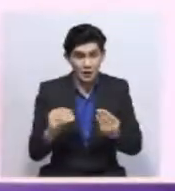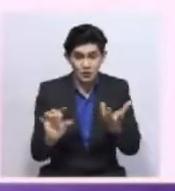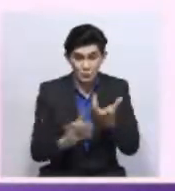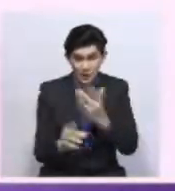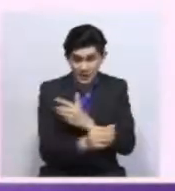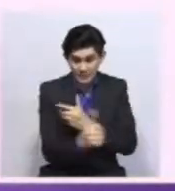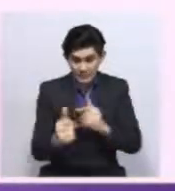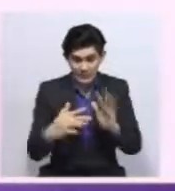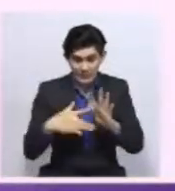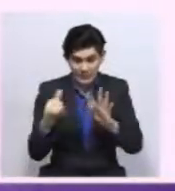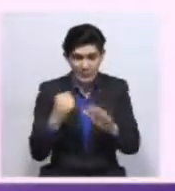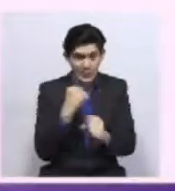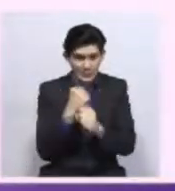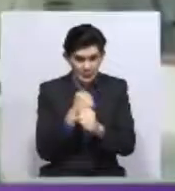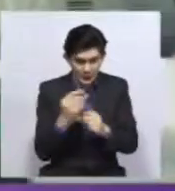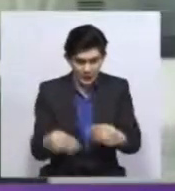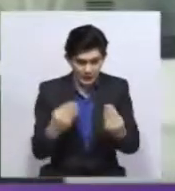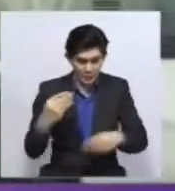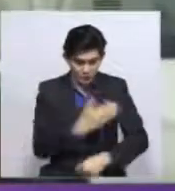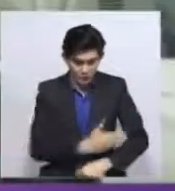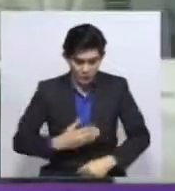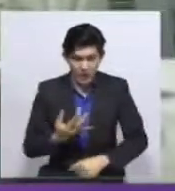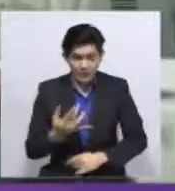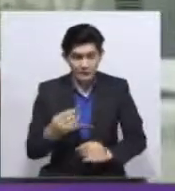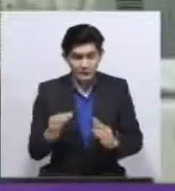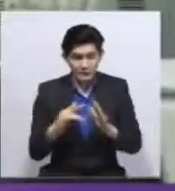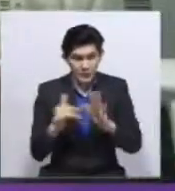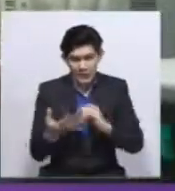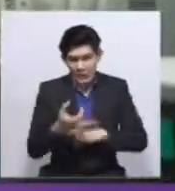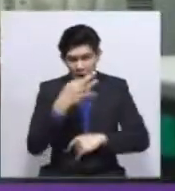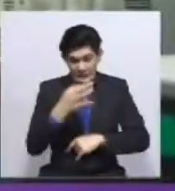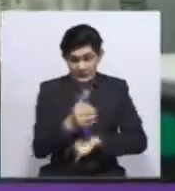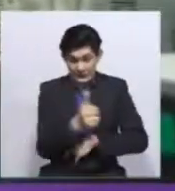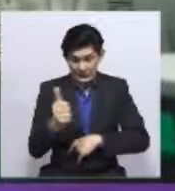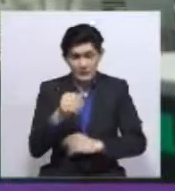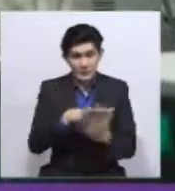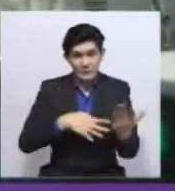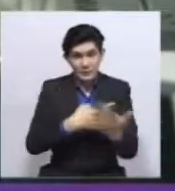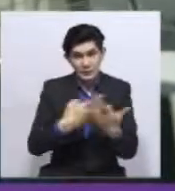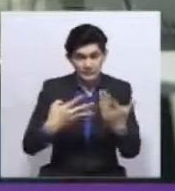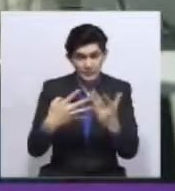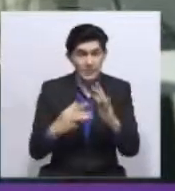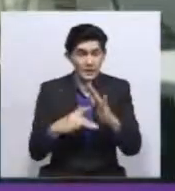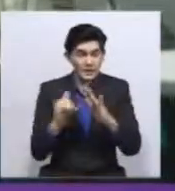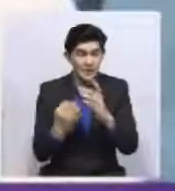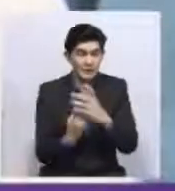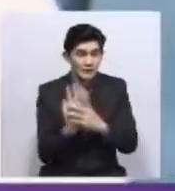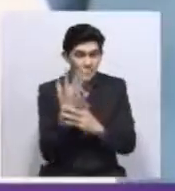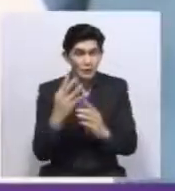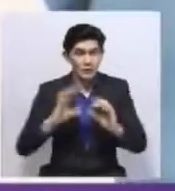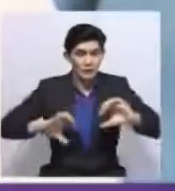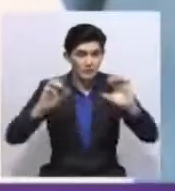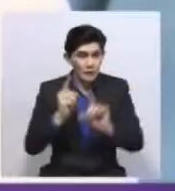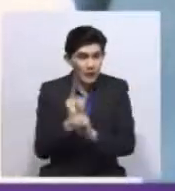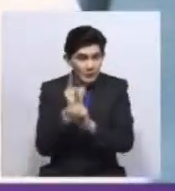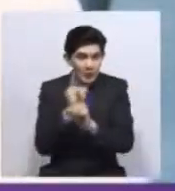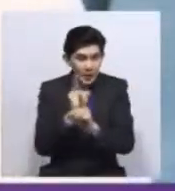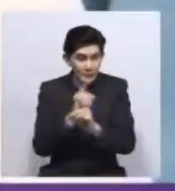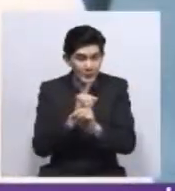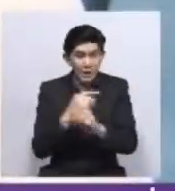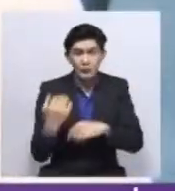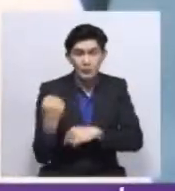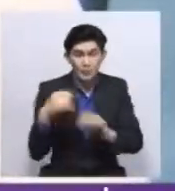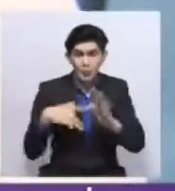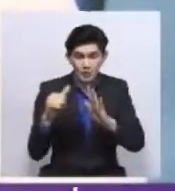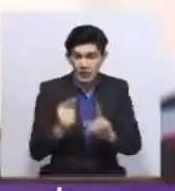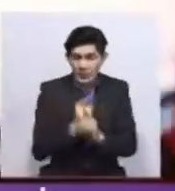มบัติเป็นยาและผลิตภัณฑ์เพื่อสุขภาพที่มีประสิทธิภาพสูงตามนโยบายสมุนไพรของรัฐบาลเพื่อความมั่นคงทางด้านย